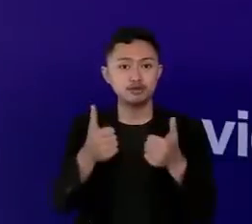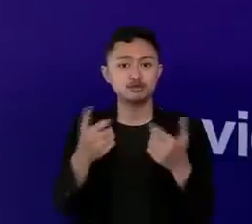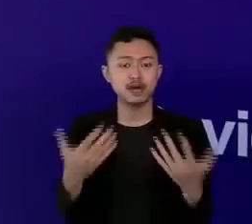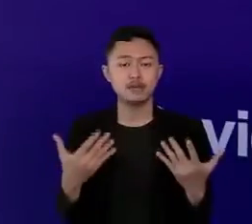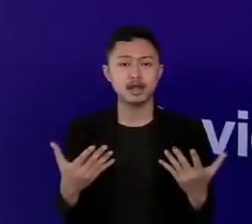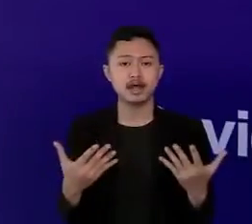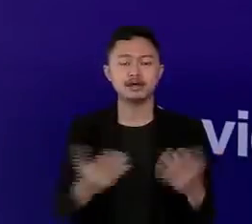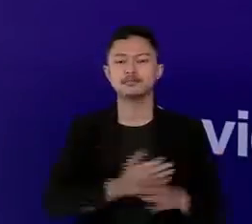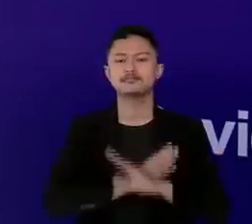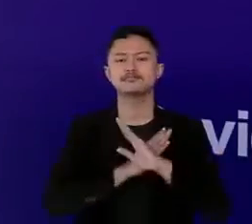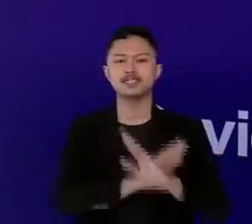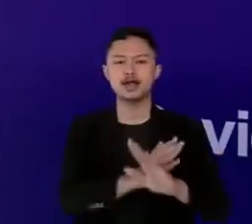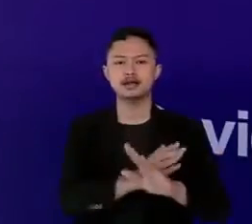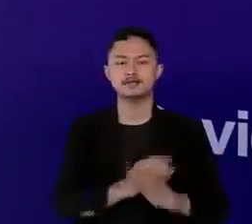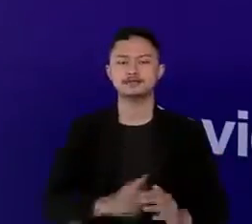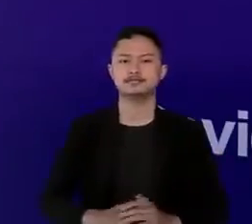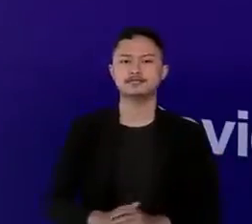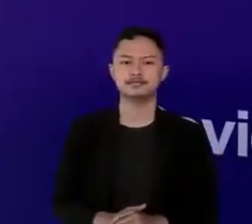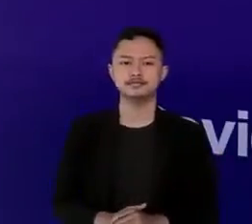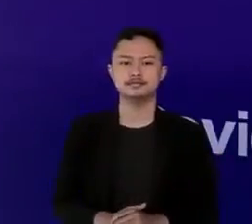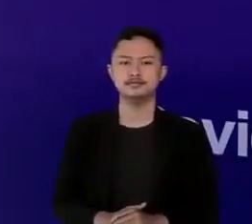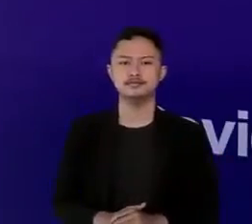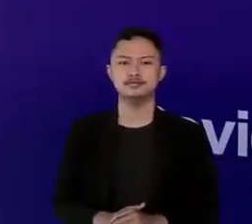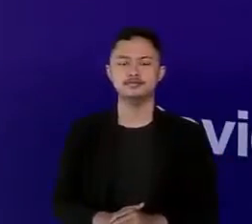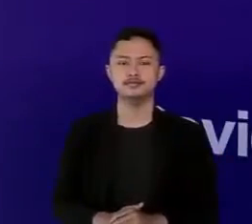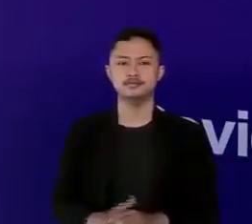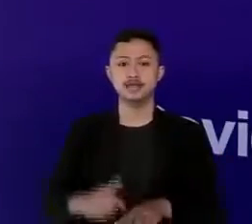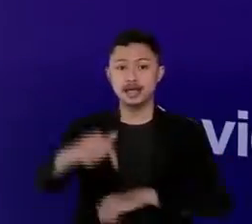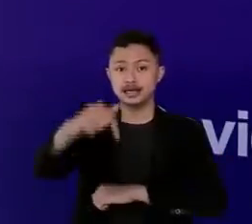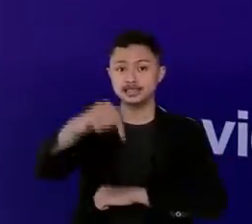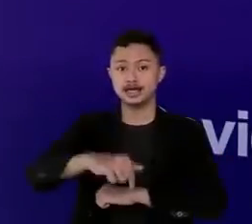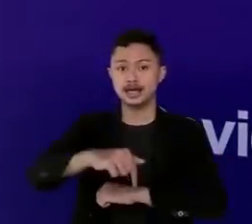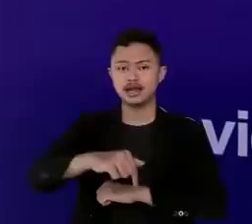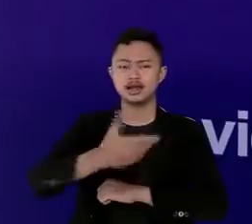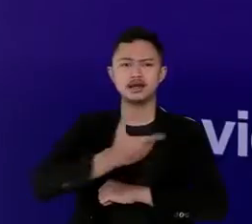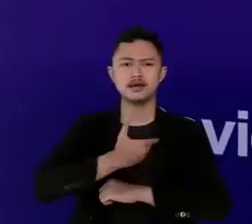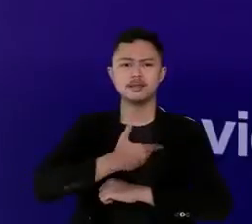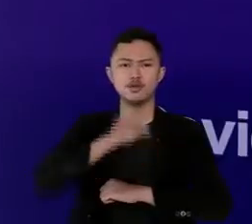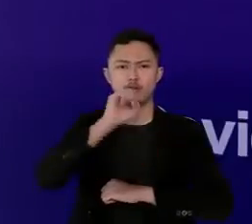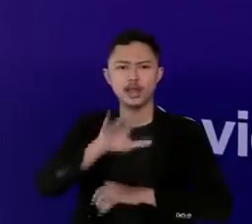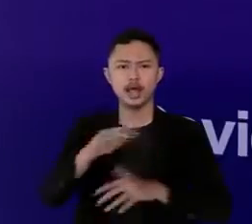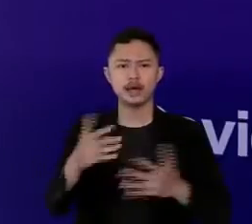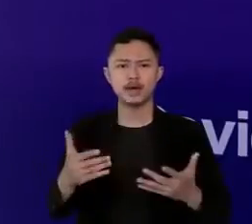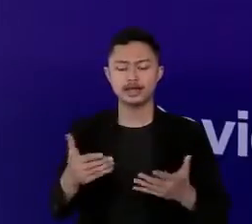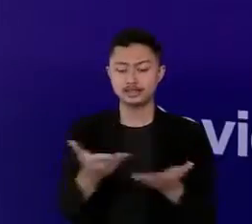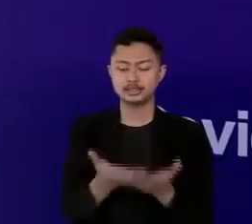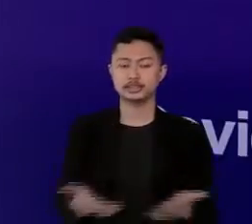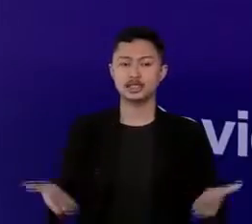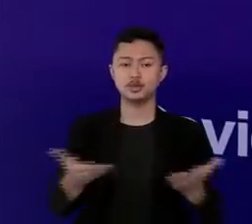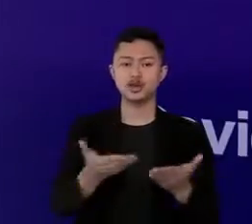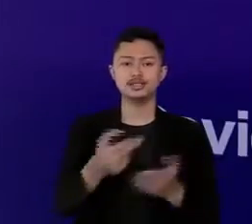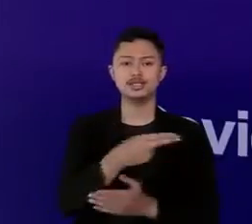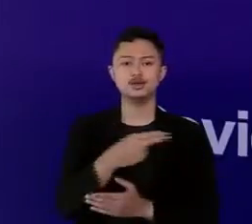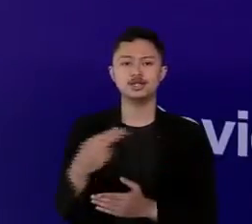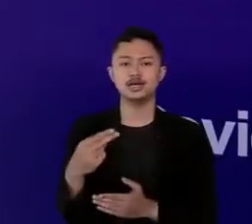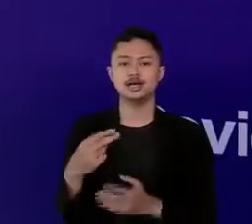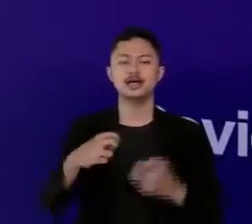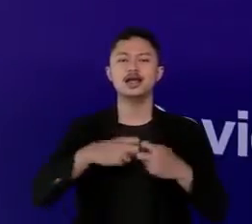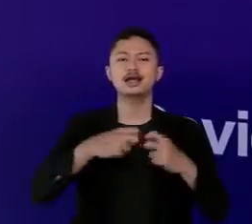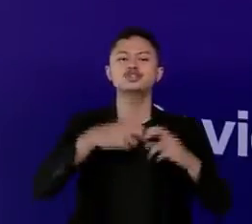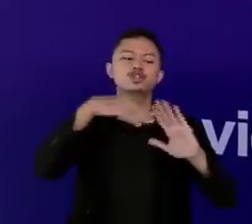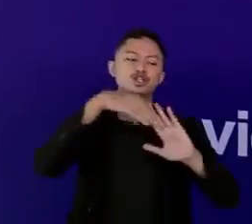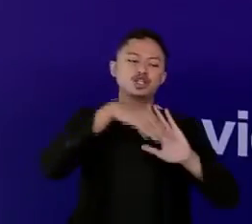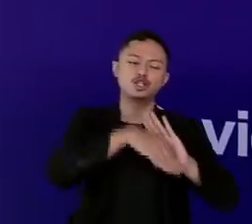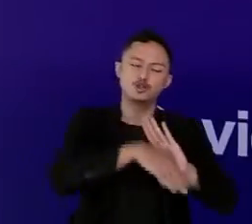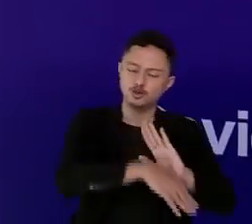utama saya juga menyampaikannya Bahwa saat ini situasi di Indonesia terjadi penurunan